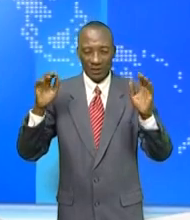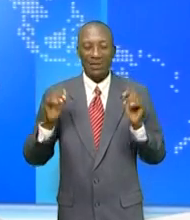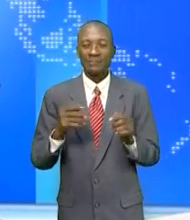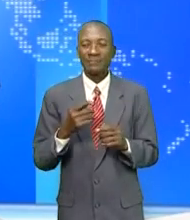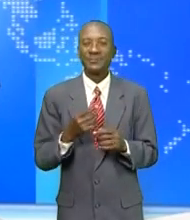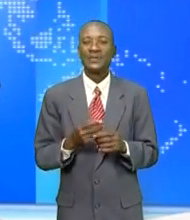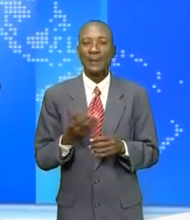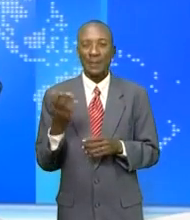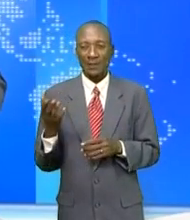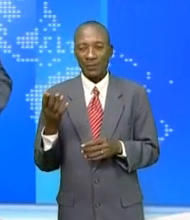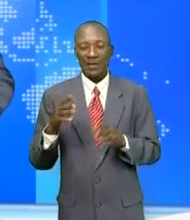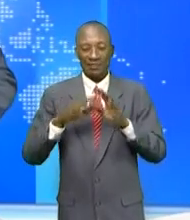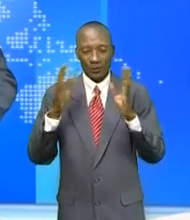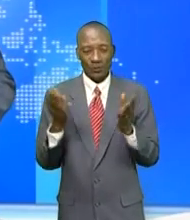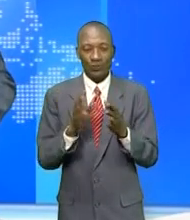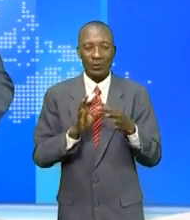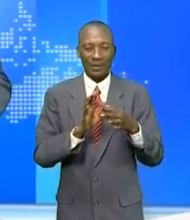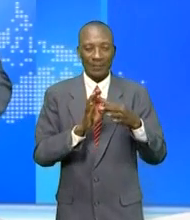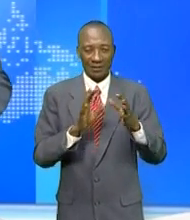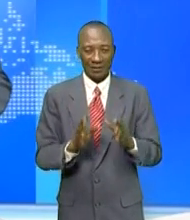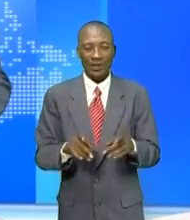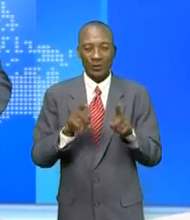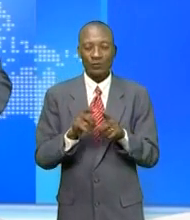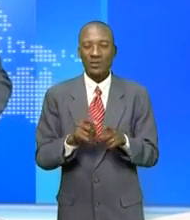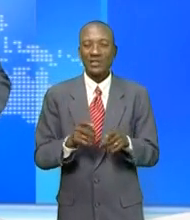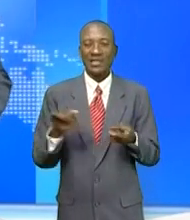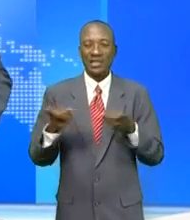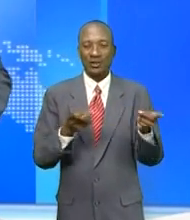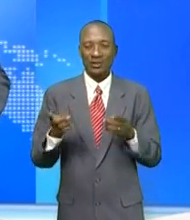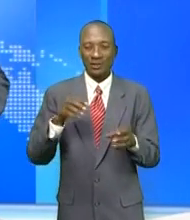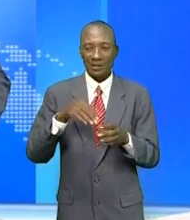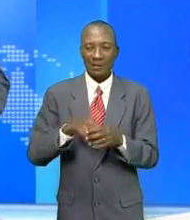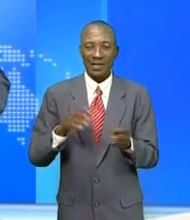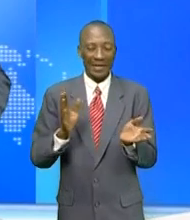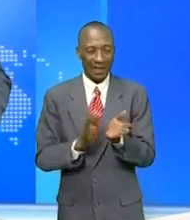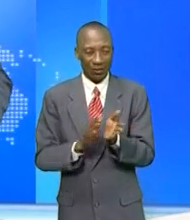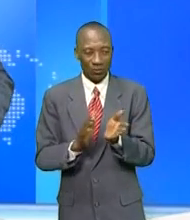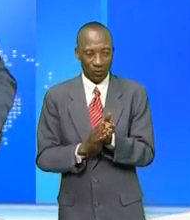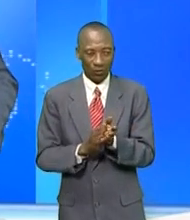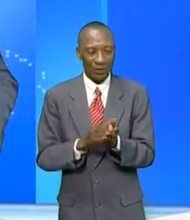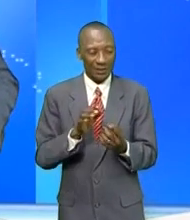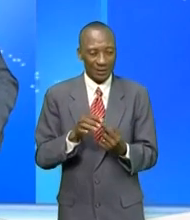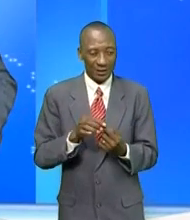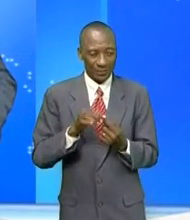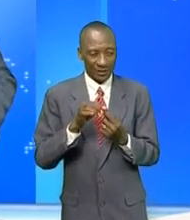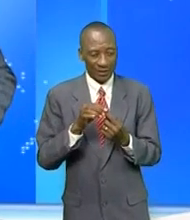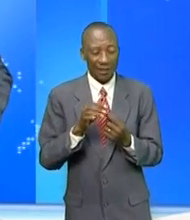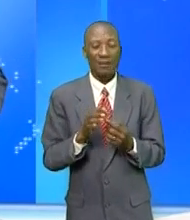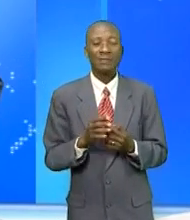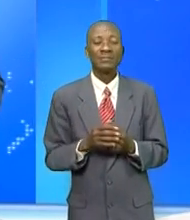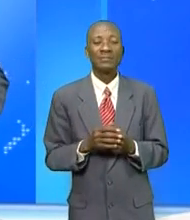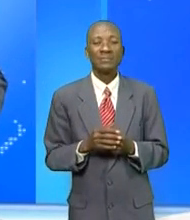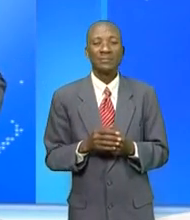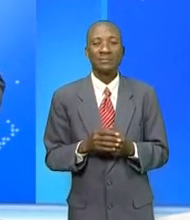partenaires éducatifs en général ainsi qu'au chef d'établissement en particulier de sa décision d'augmenter sur ressources internes